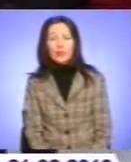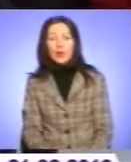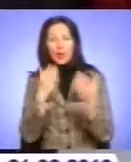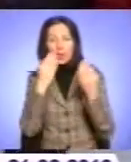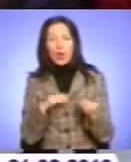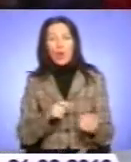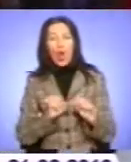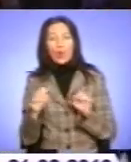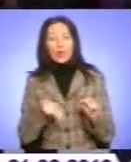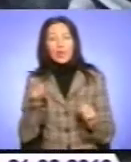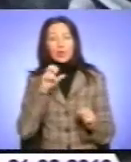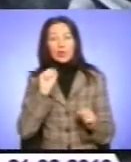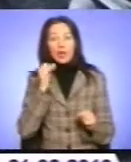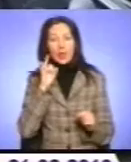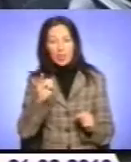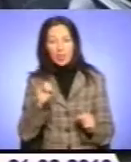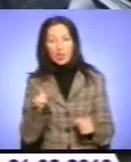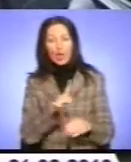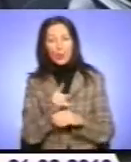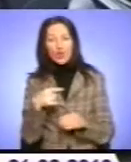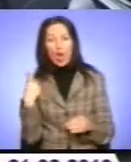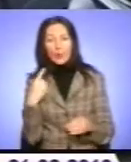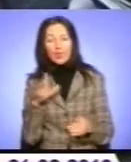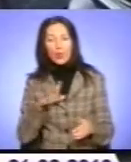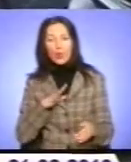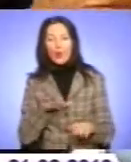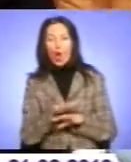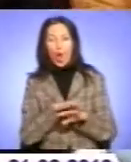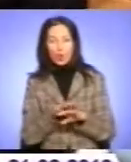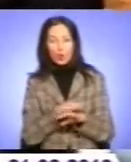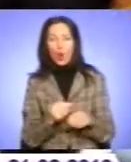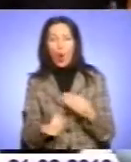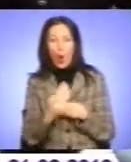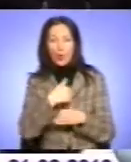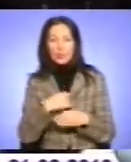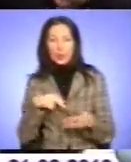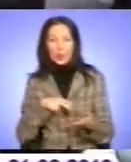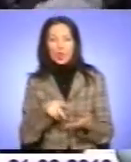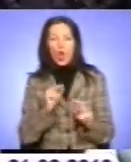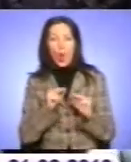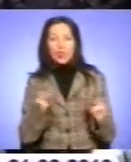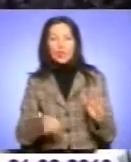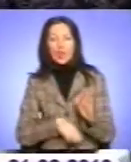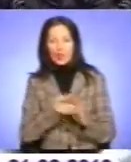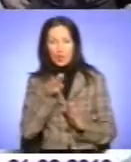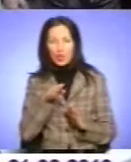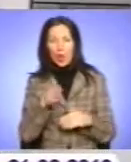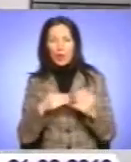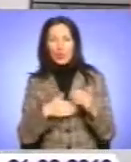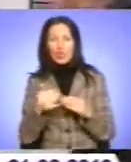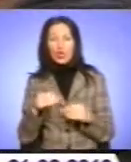управлінні ДАІ в Тернопільській області було людно. У гості до автоінспекторів завітали учні вищого професійного училища ресторанного сервісу і